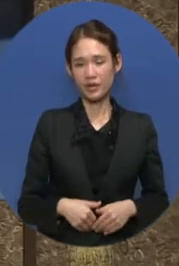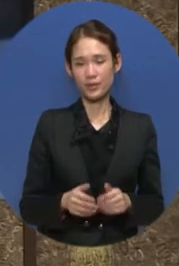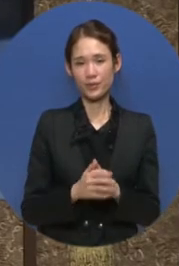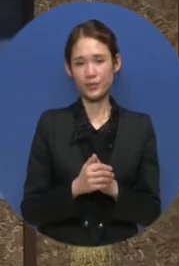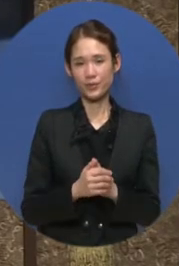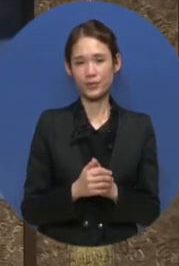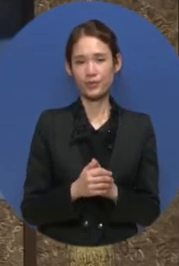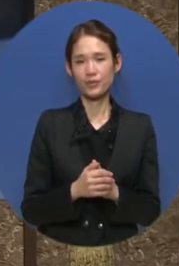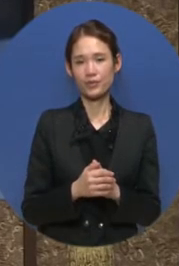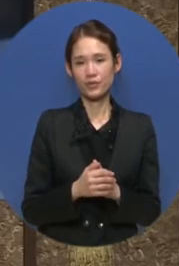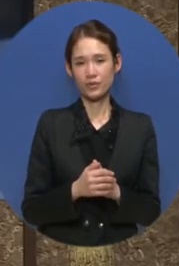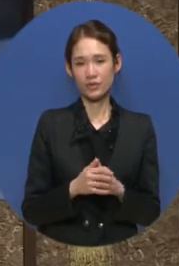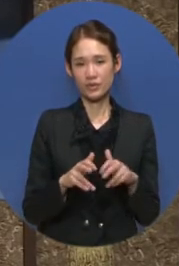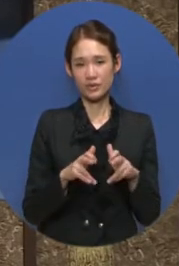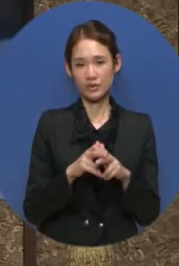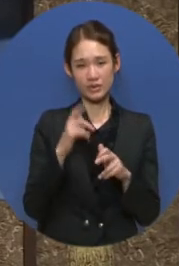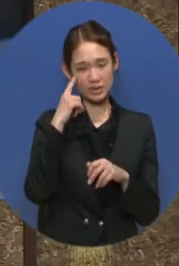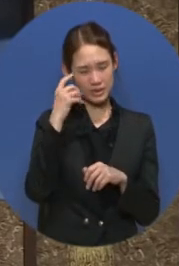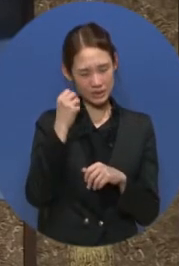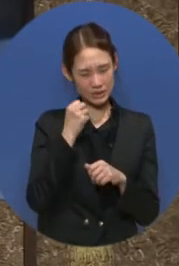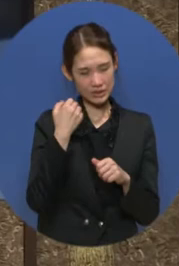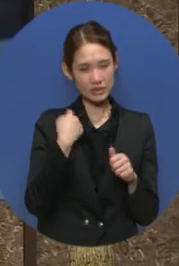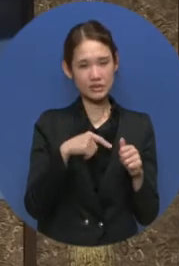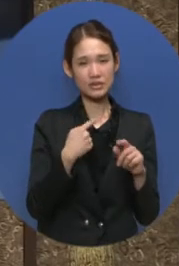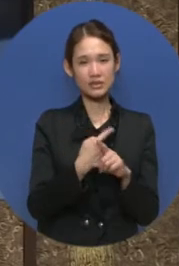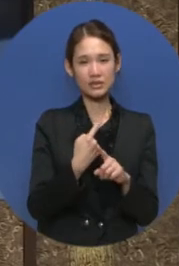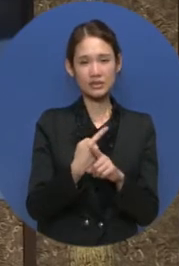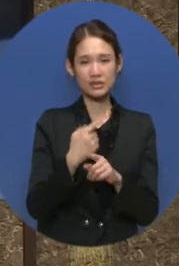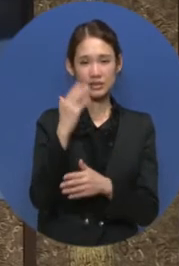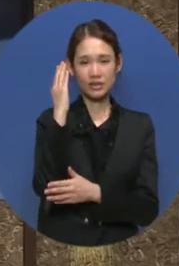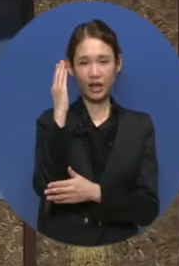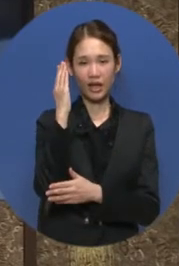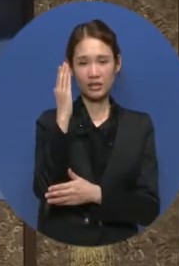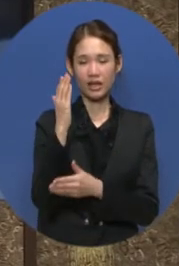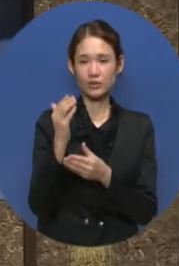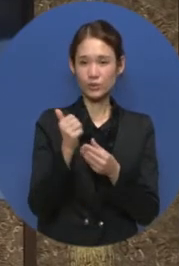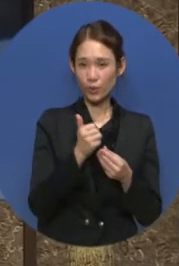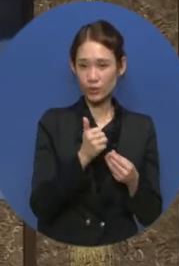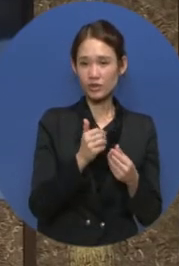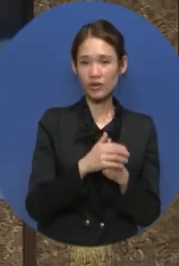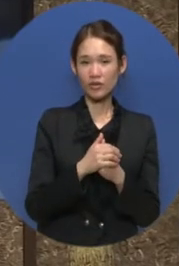그래서 저희가 이렇게 장애인 인식 개선 교육은 강사를 초청해가지고